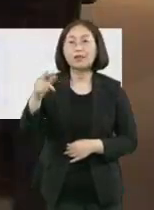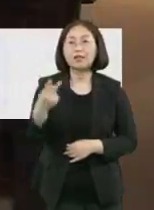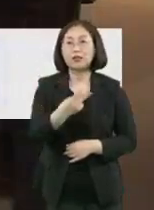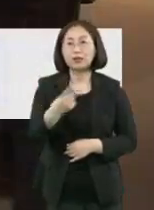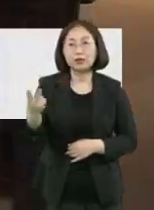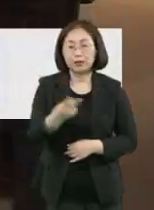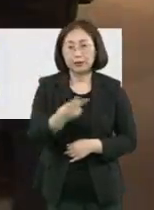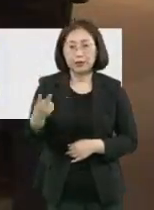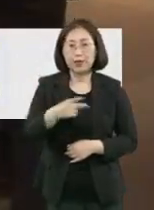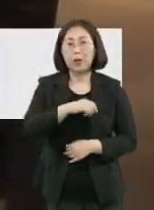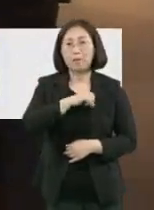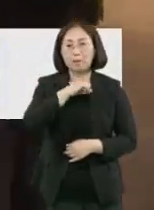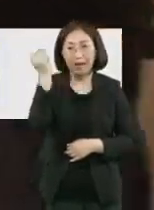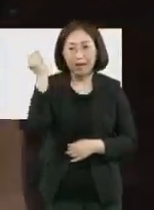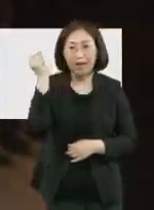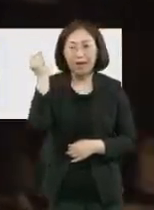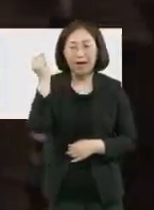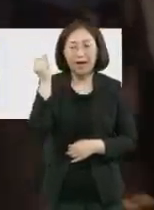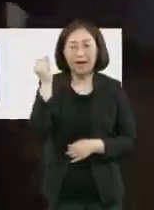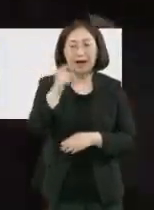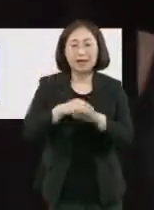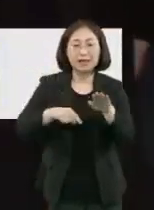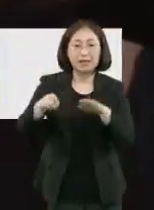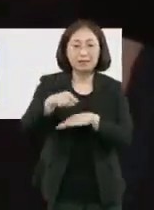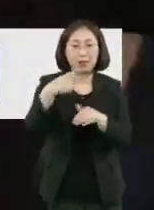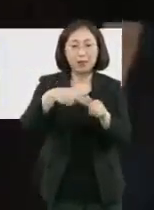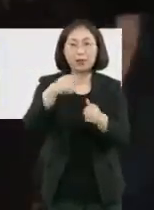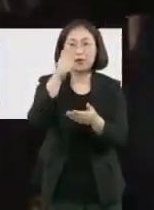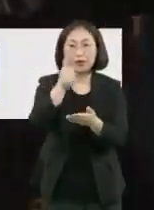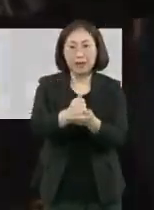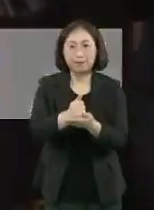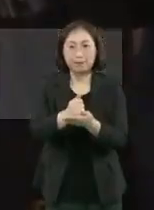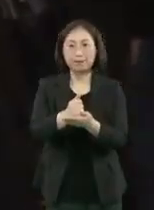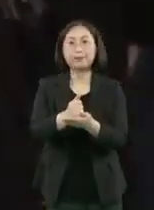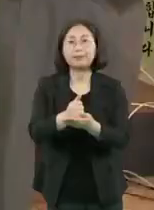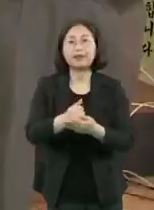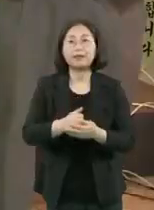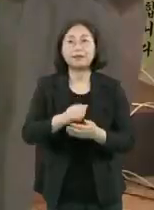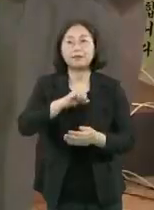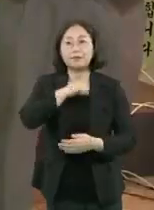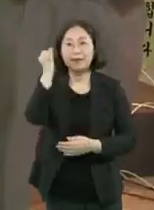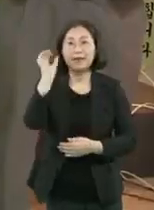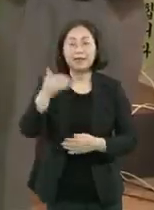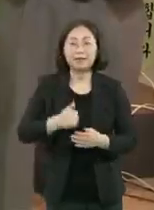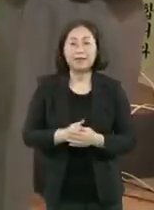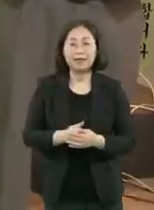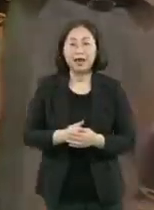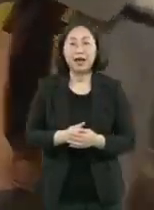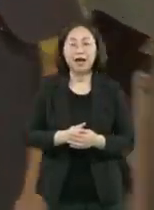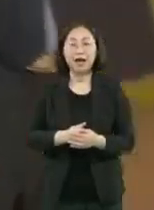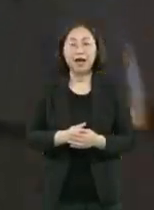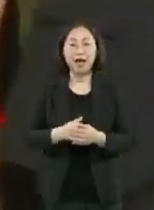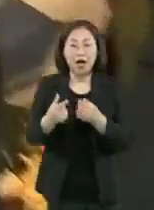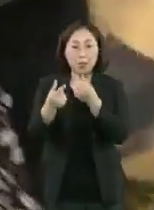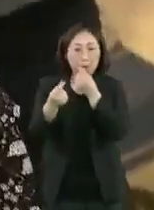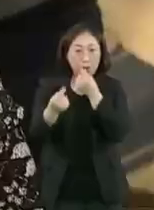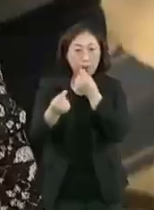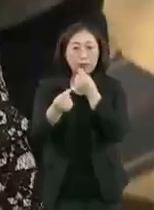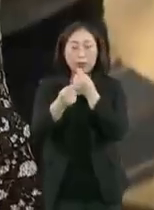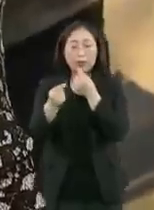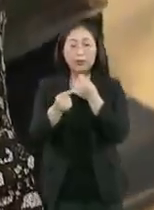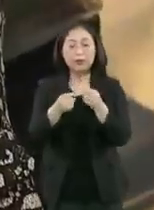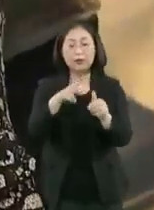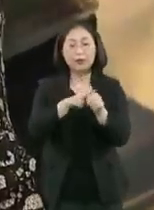뚜렷해 이변 없이 진보 교육감 3선 시대를 이어갔습니다. 보수 후보들이 단일화에 실패해